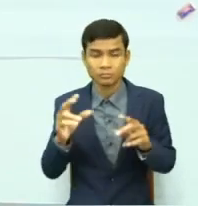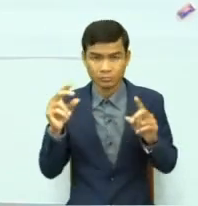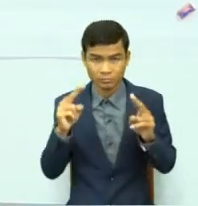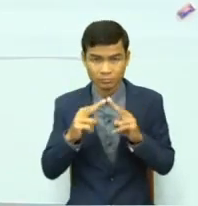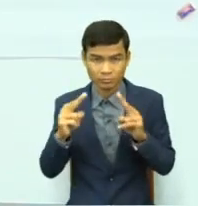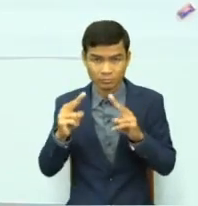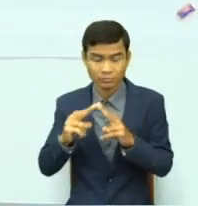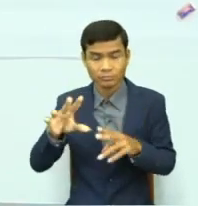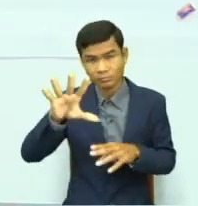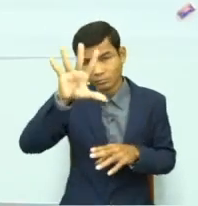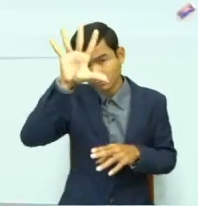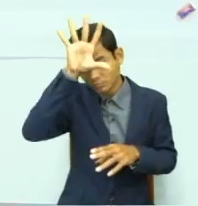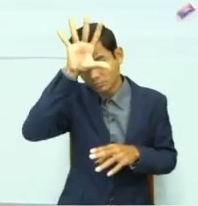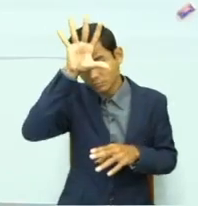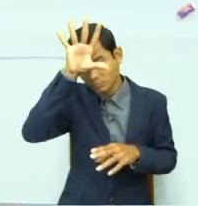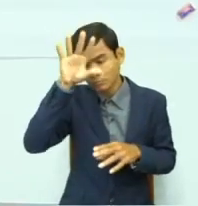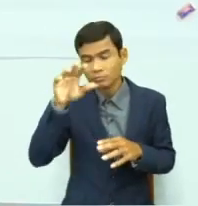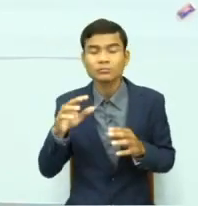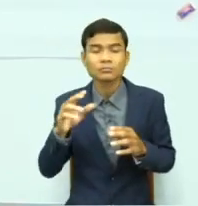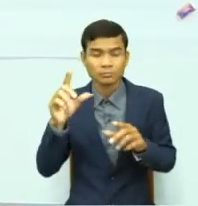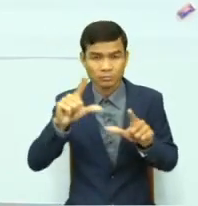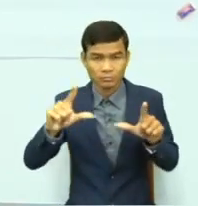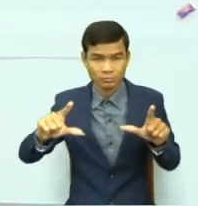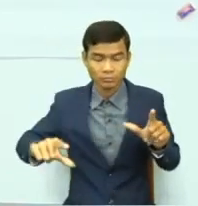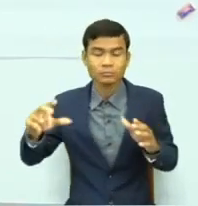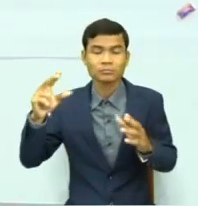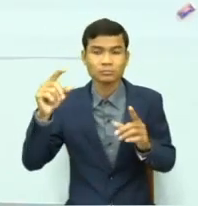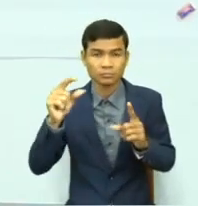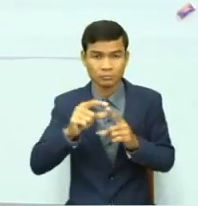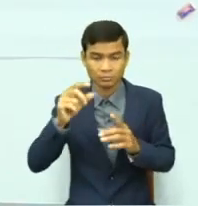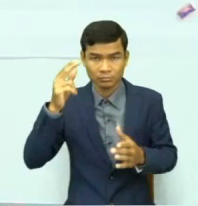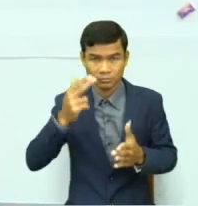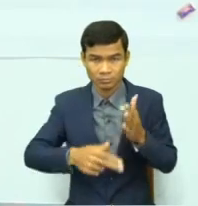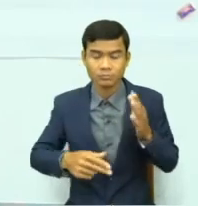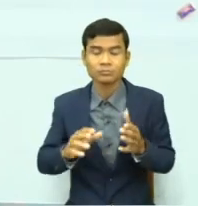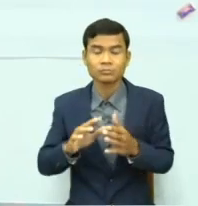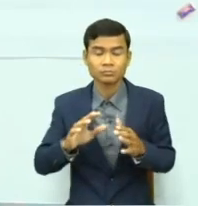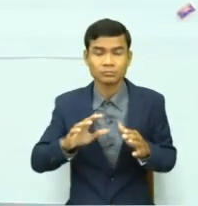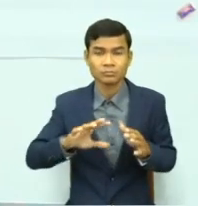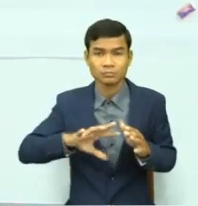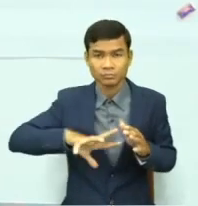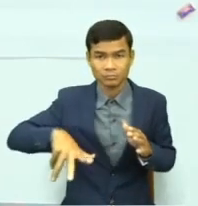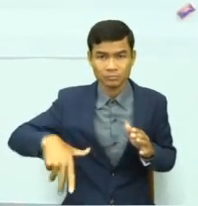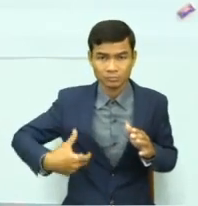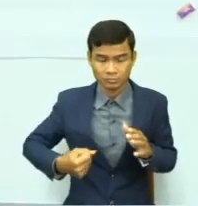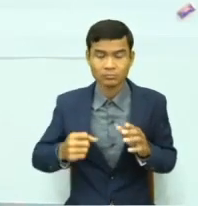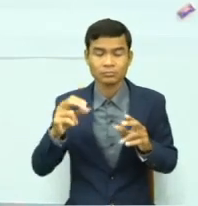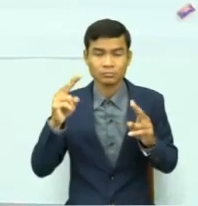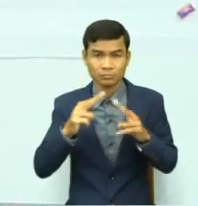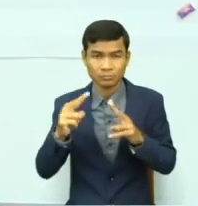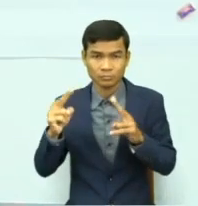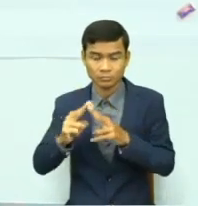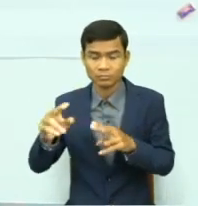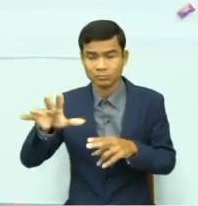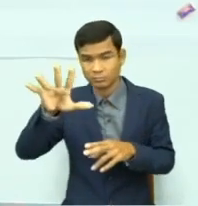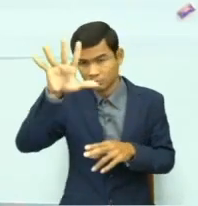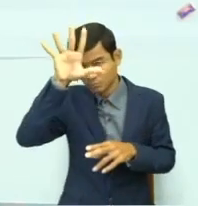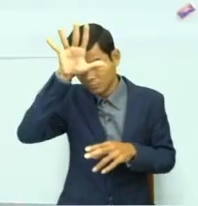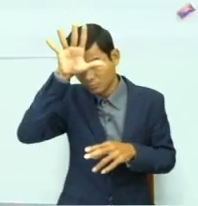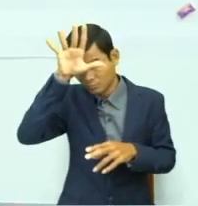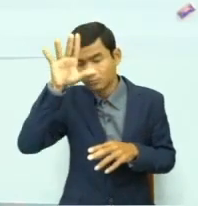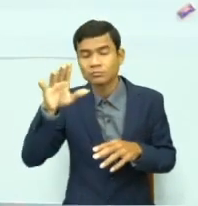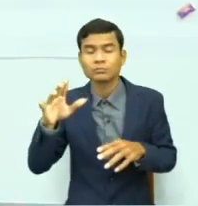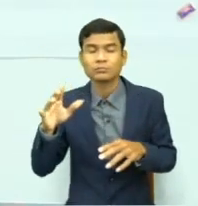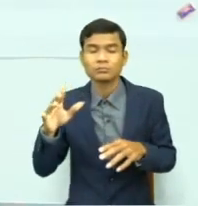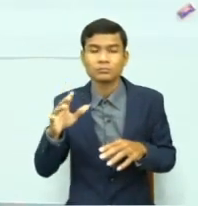bộ rấy chuôn nâng bịa ở vầy khăn ai riết bộ rấy sma đai thamay